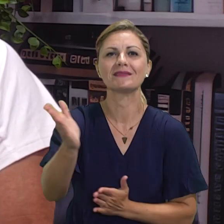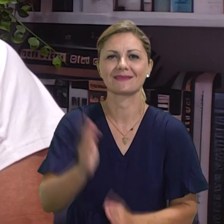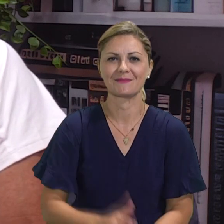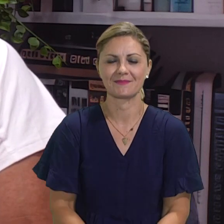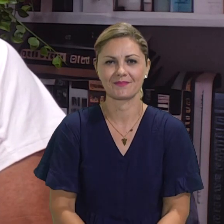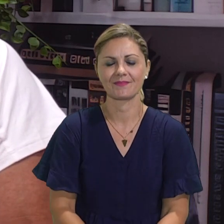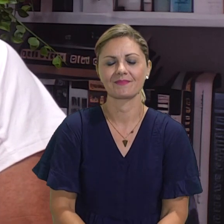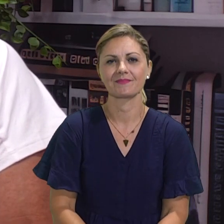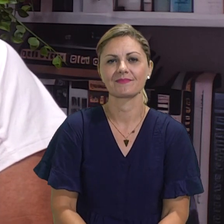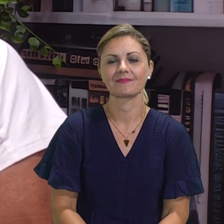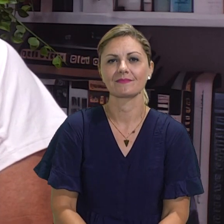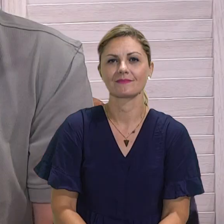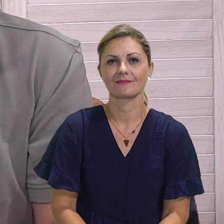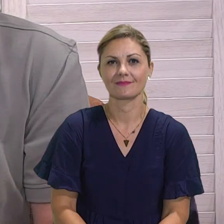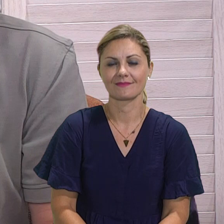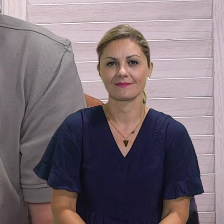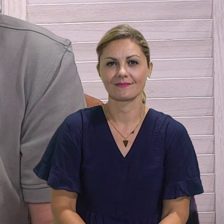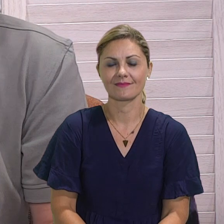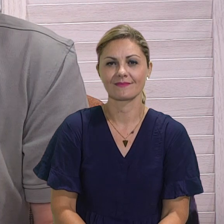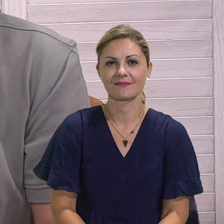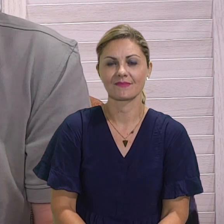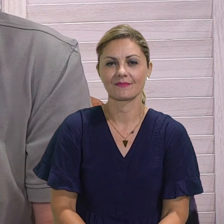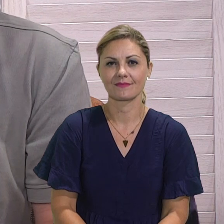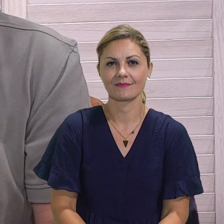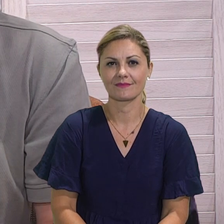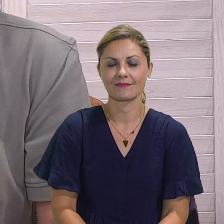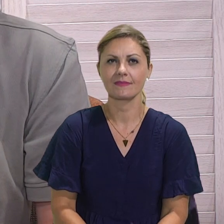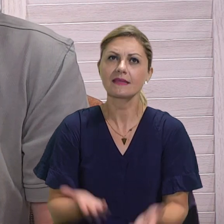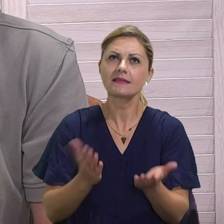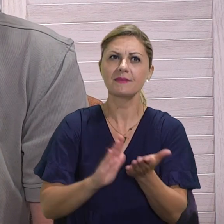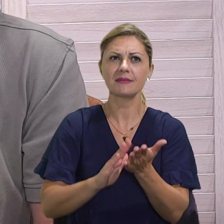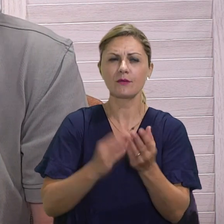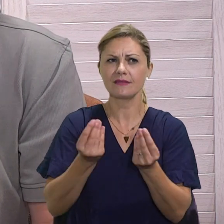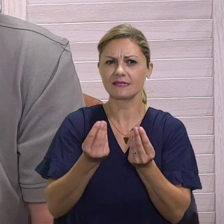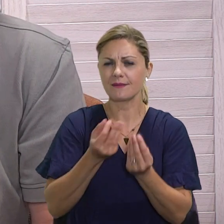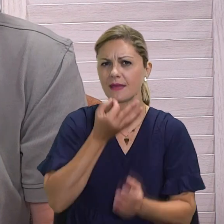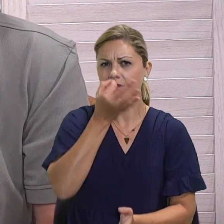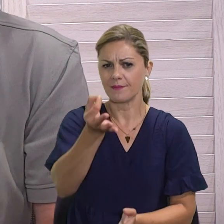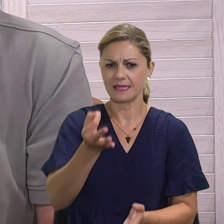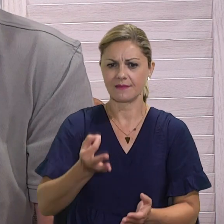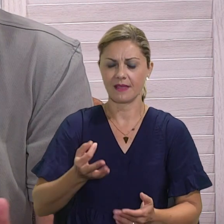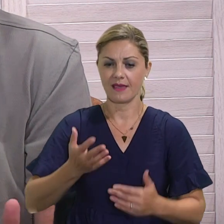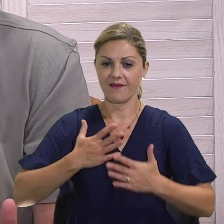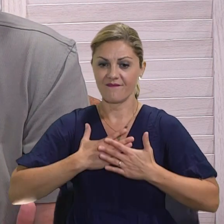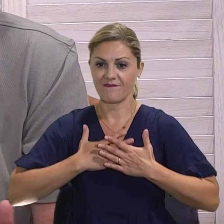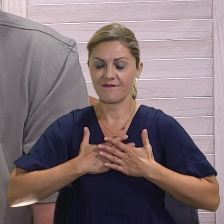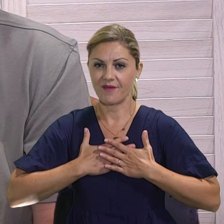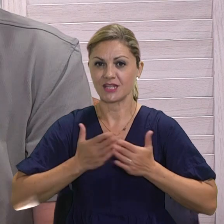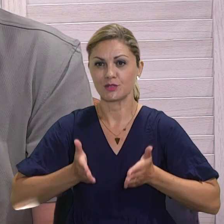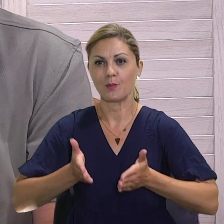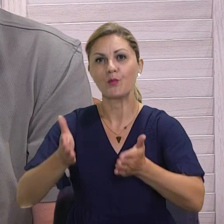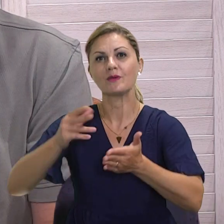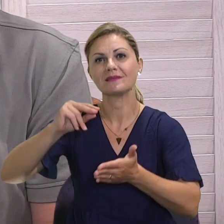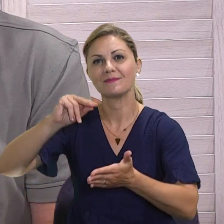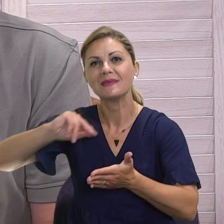svoje tučen i to je to. Da. Postoji li razlika vašeg pisanja od nekog drugog? Odnosno, koje su glavne